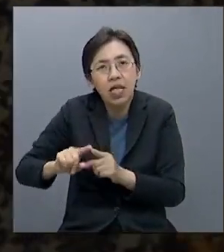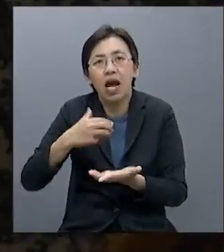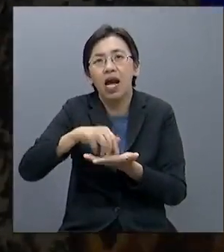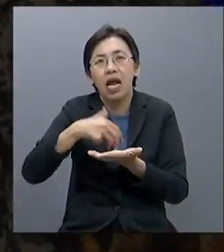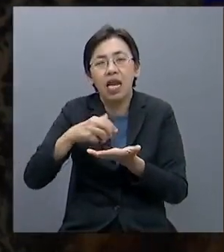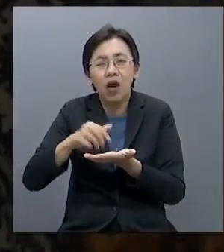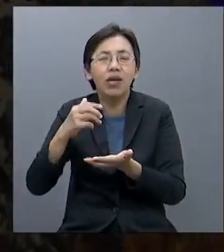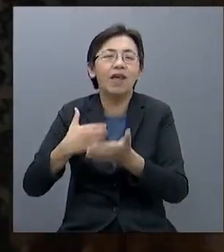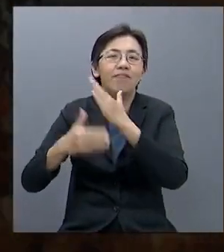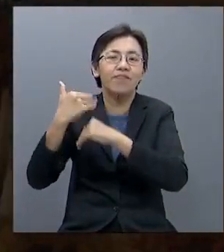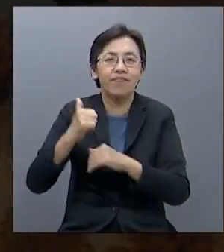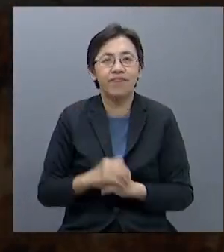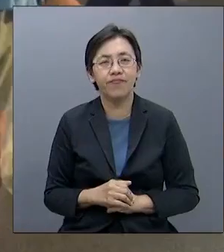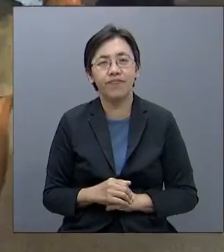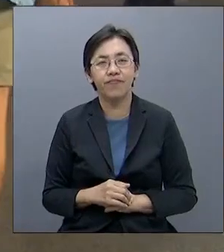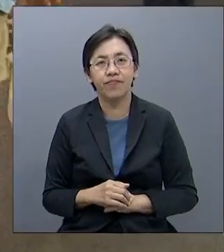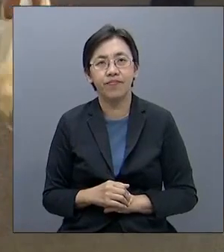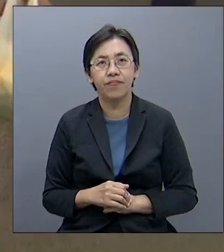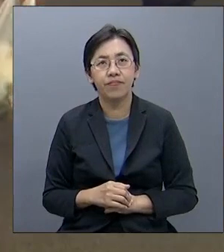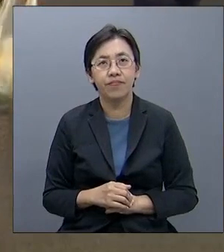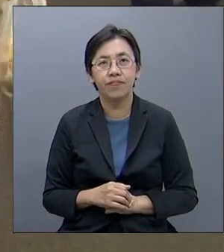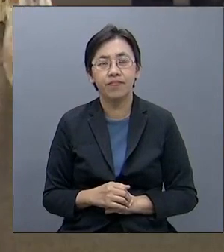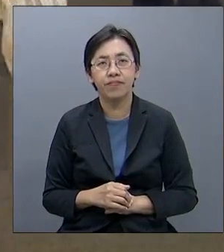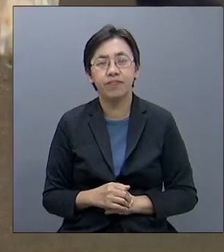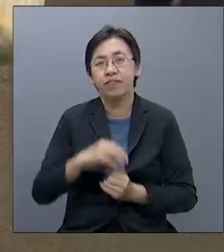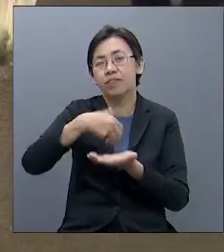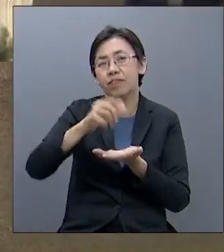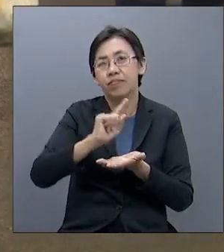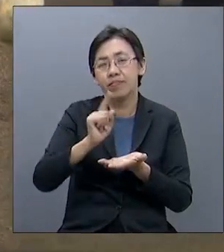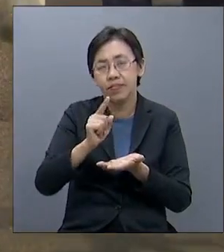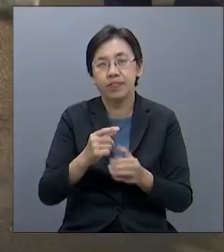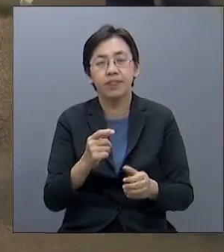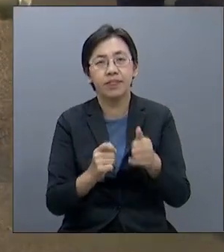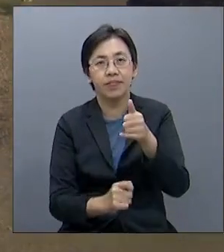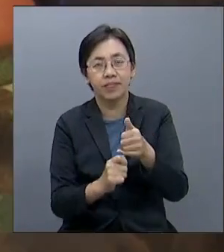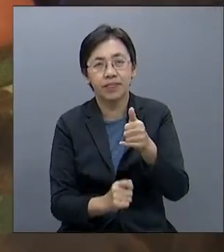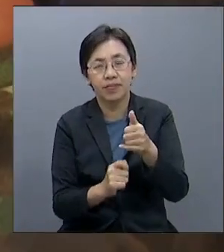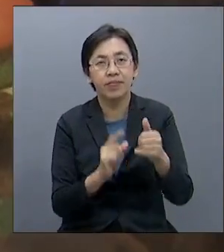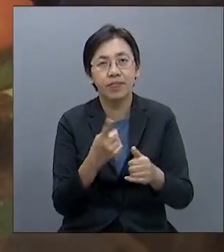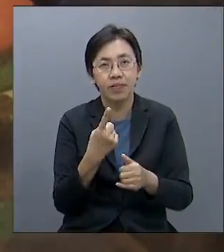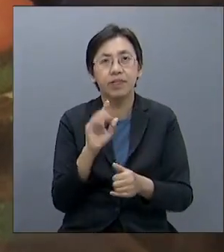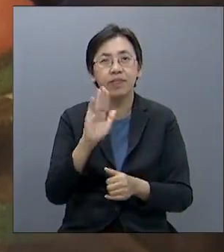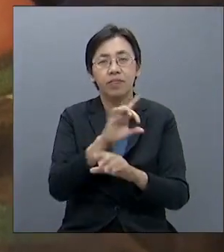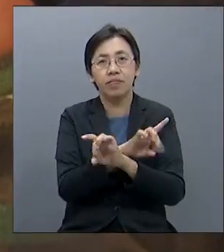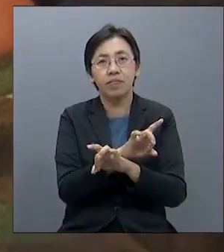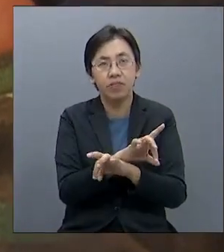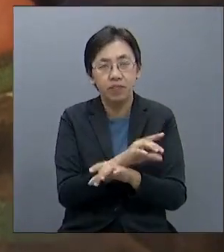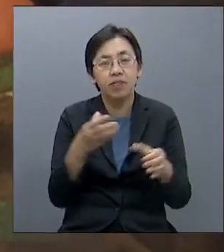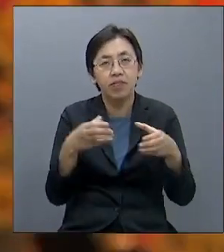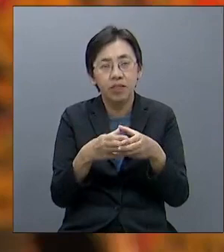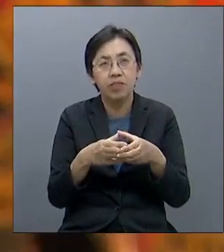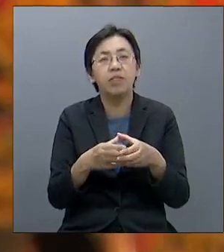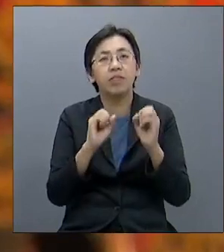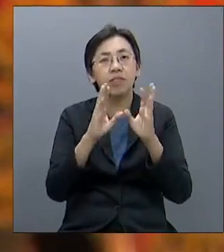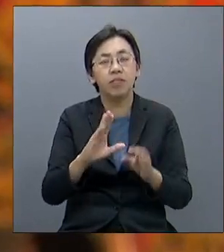บันทึกจากหนังตะลุงสายตระกูลเชิดชำนาญบอกเล่าถึงหนังตะลุงโรงแรกของเพชรบุรีว่ามาจากคณะของปู่ฉาย